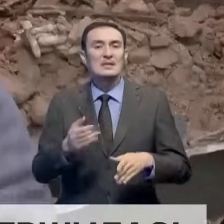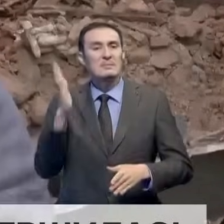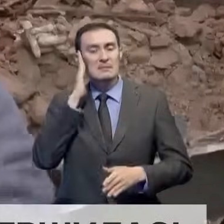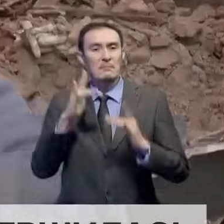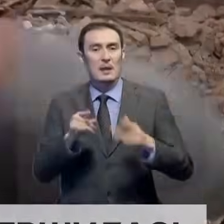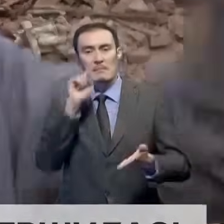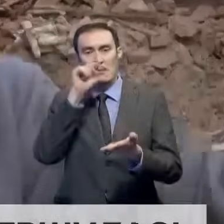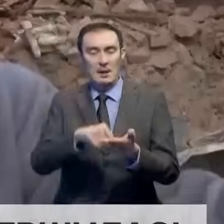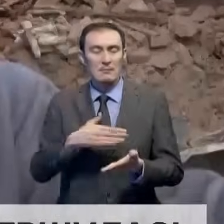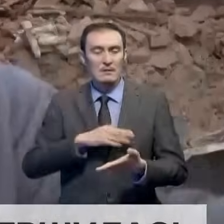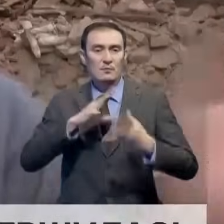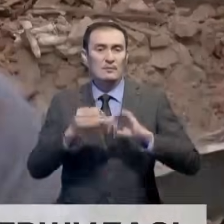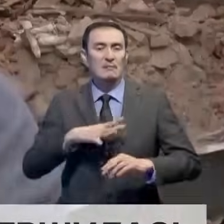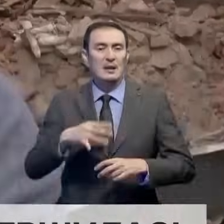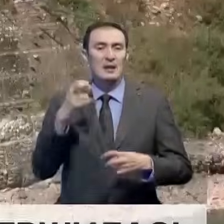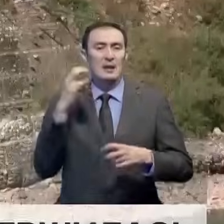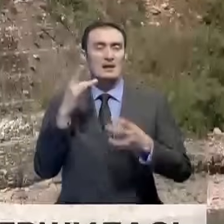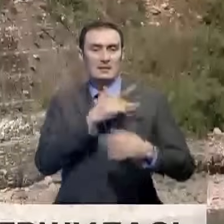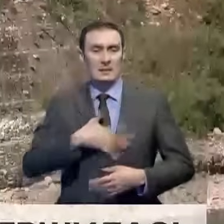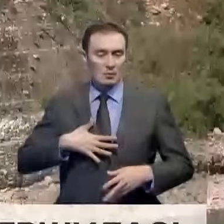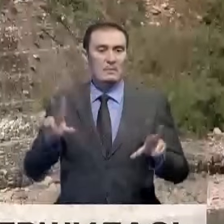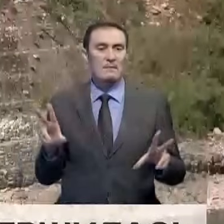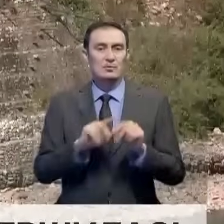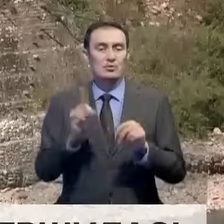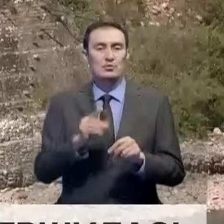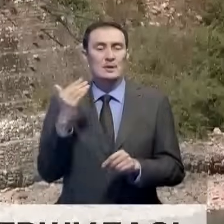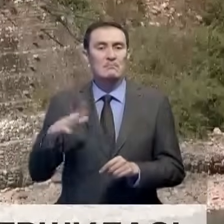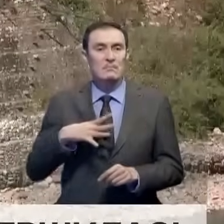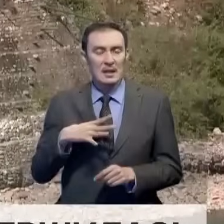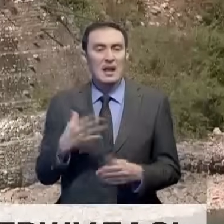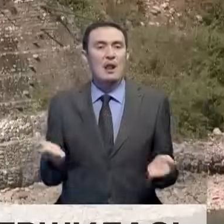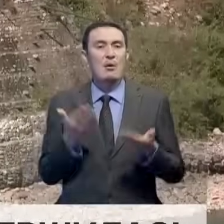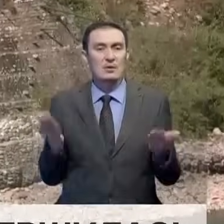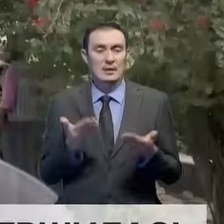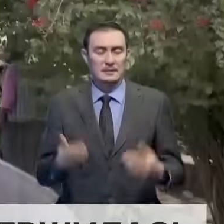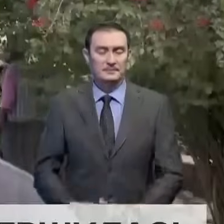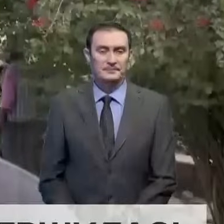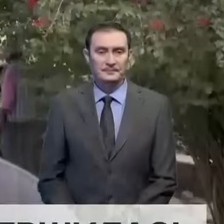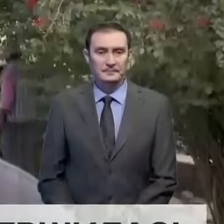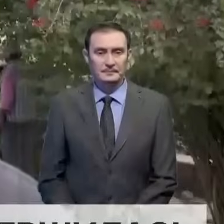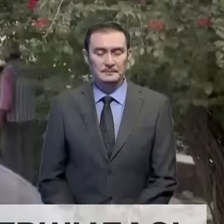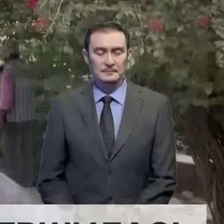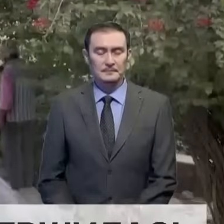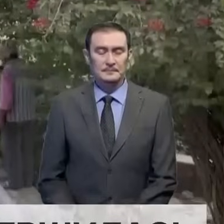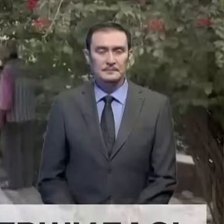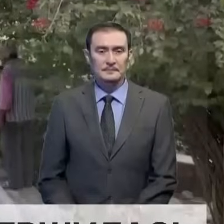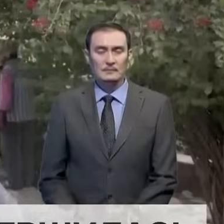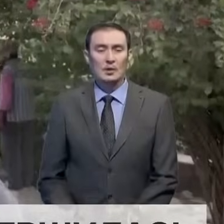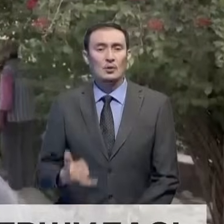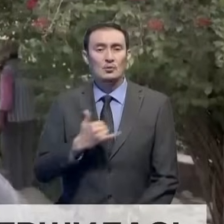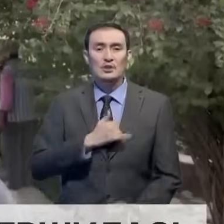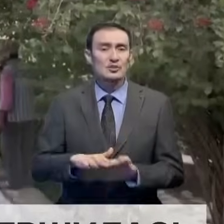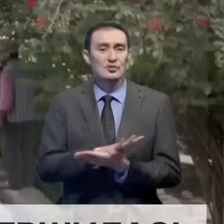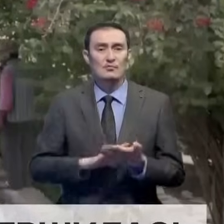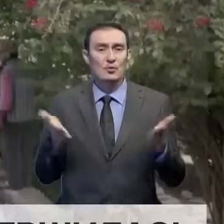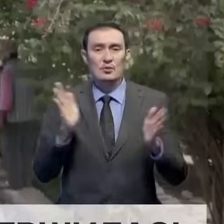спали. В результате мы получили травмы, но нам повезло, что они оказались легкими. У нас ничего